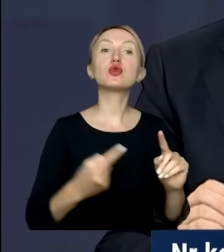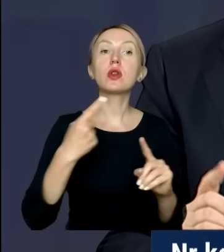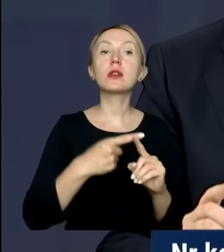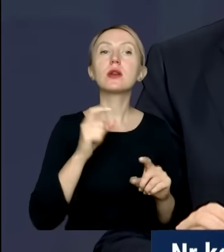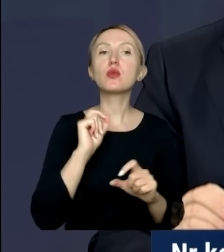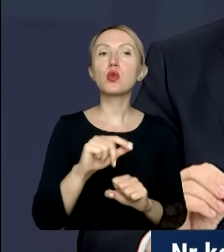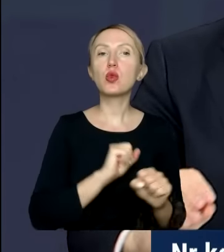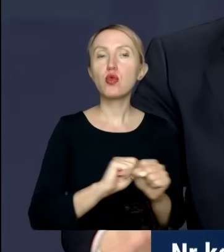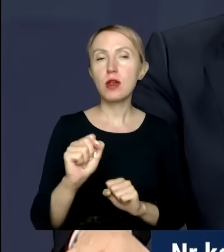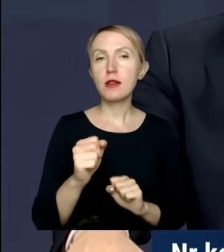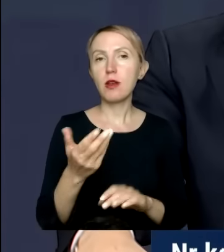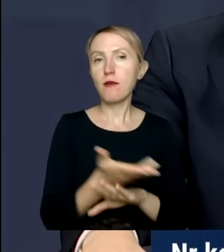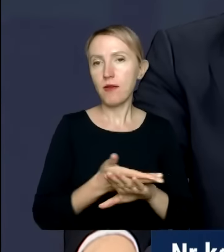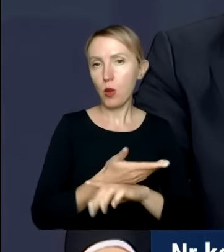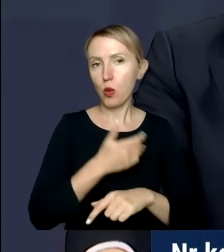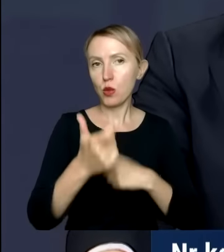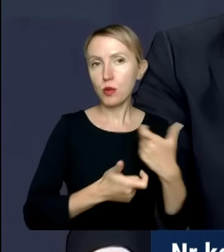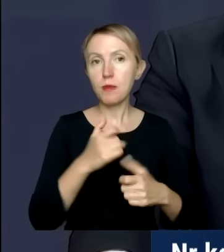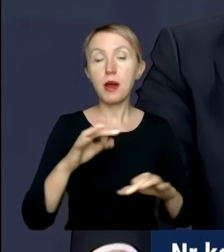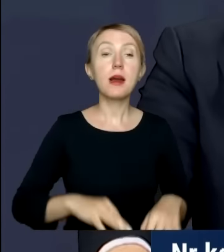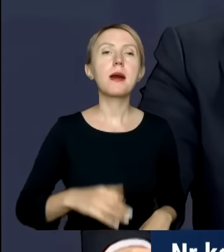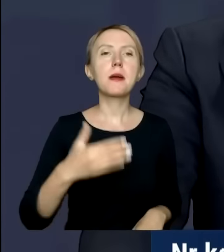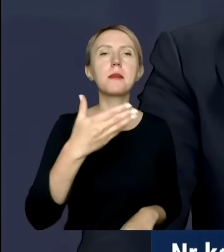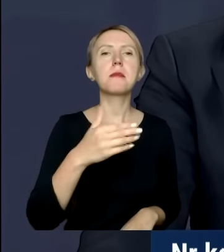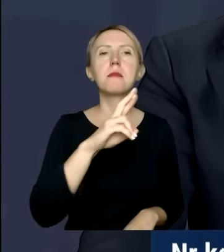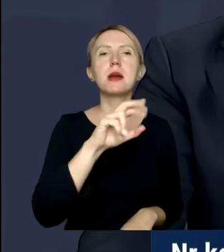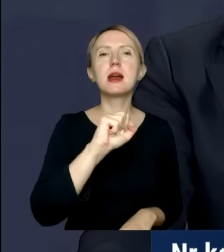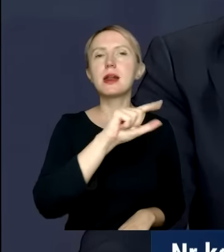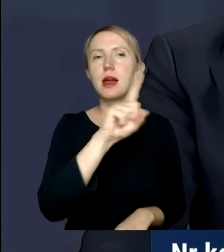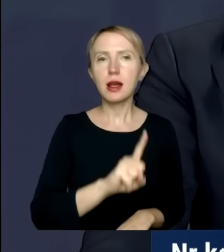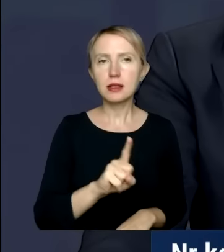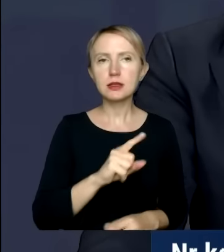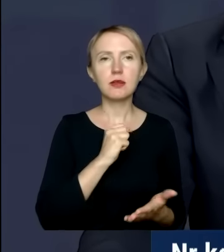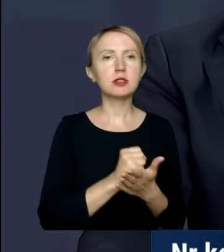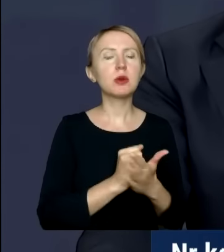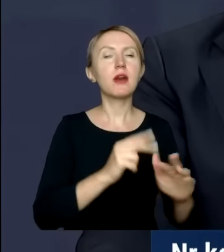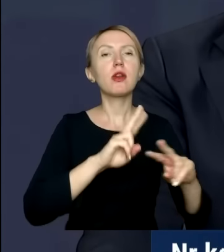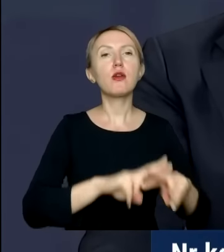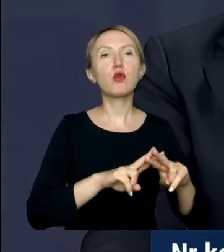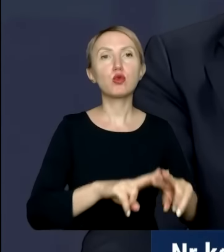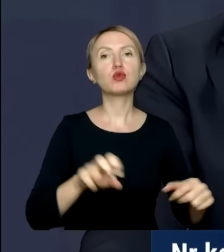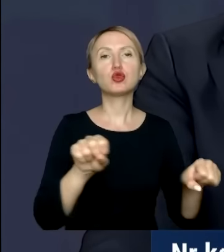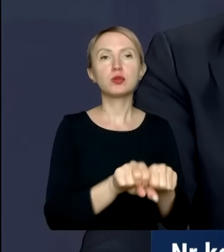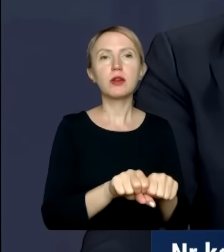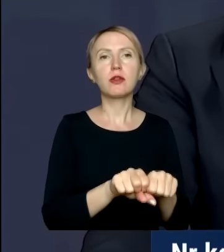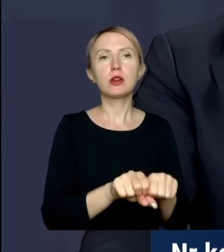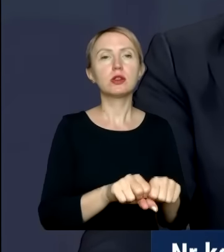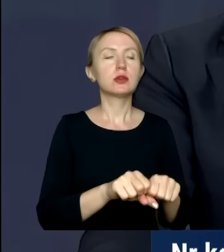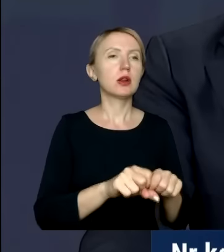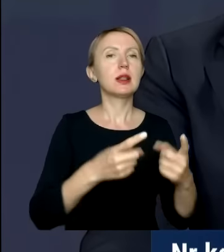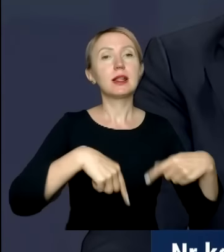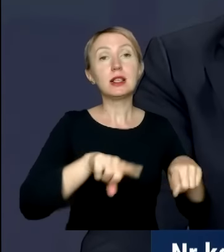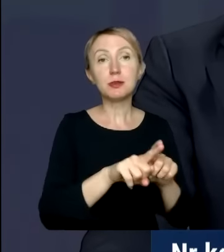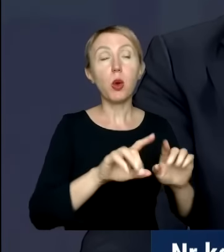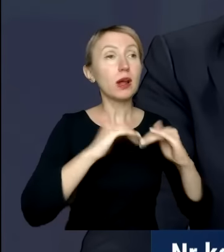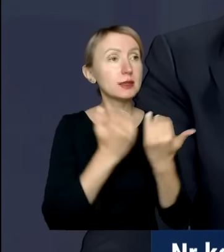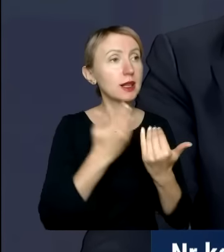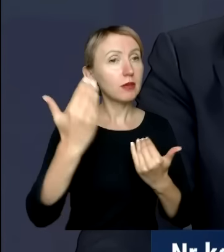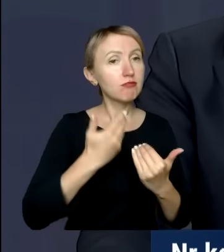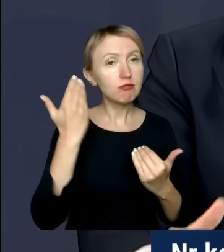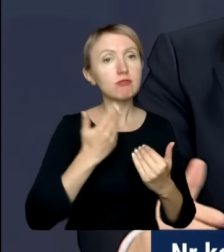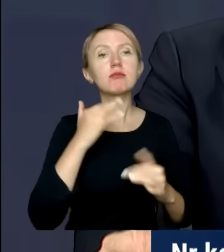czynienia z mataczenie bo mamy pana MZA który w sprawie funduszu sprawiedliwości zabiera głos na zespołach sejmowych występuje na